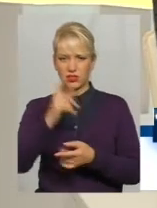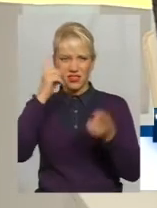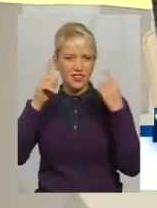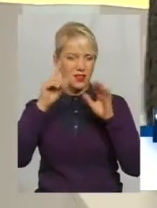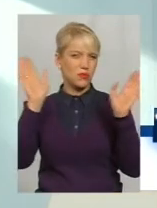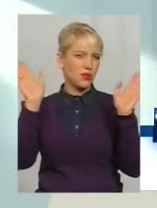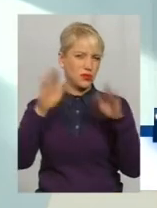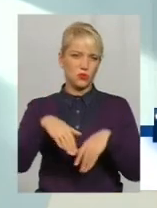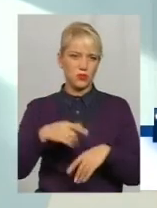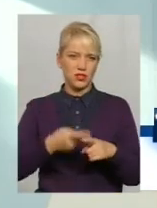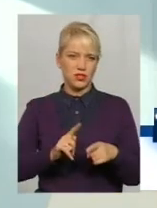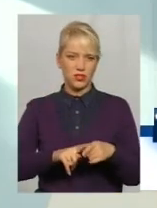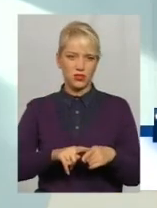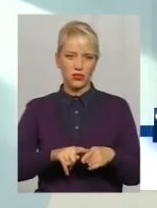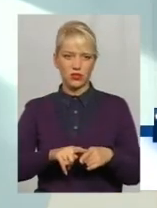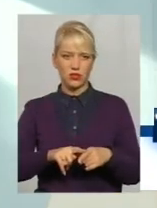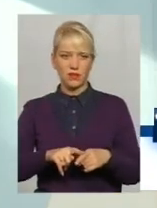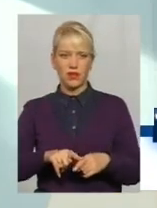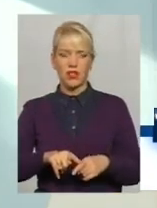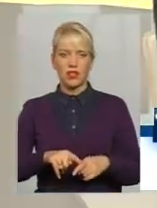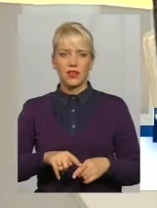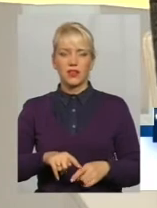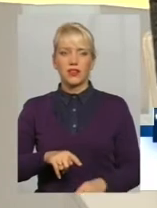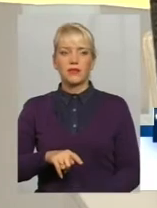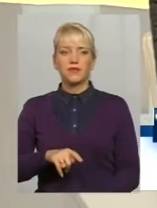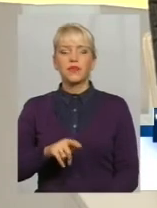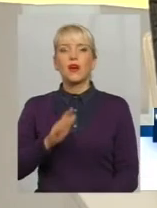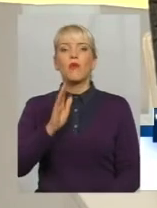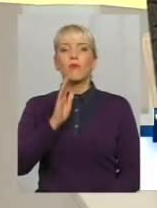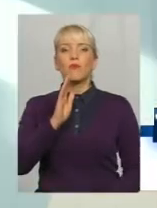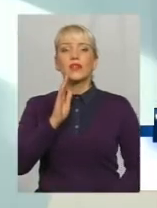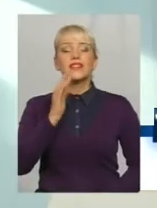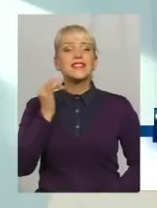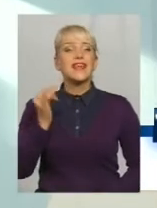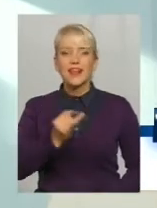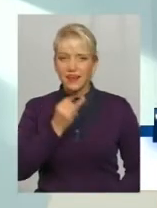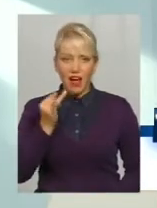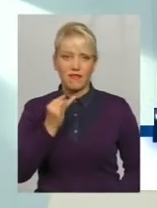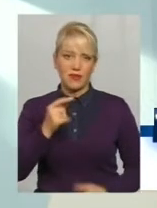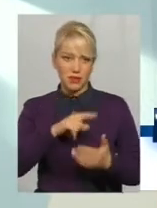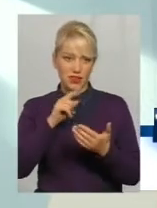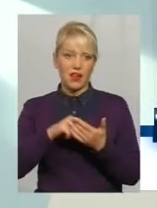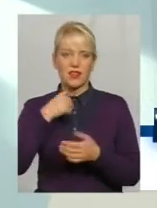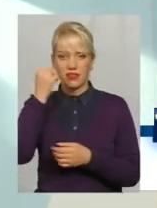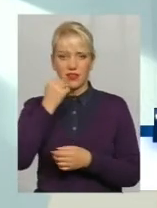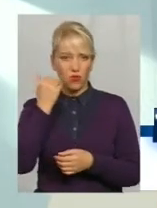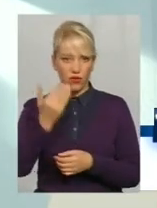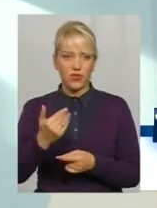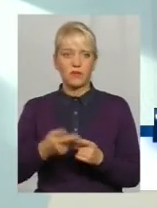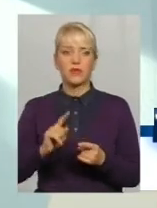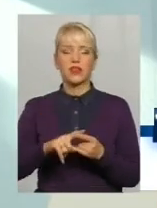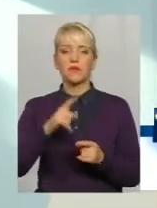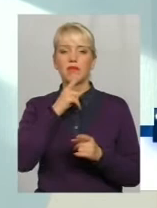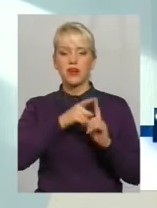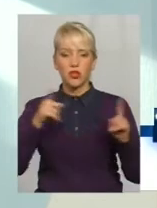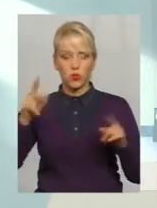придумуйте вже цього. Ольга Сергіївна, розвійте, будь ласка, міфи. Дуже цікаве запитання, я вам за нього дякую. Я хочу вам сказати, що